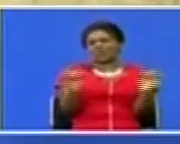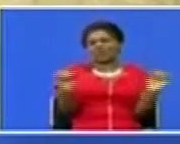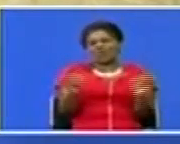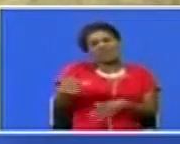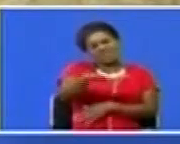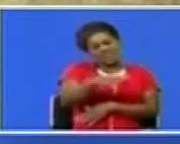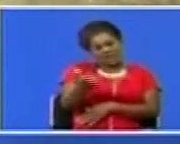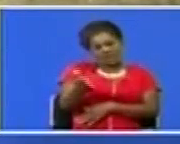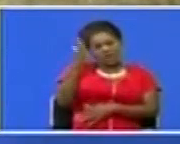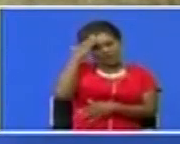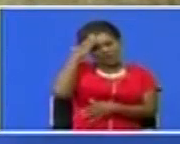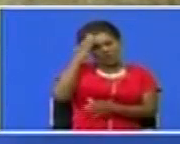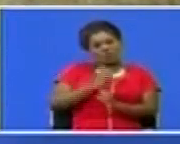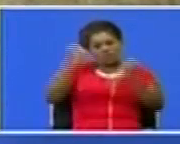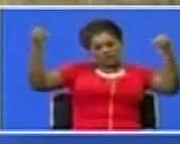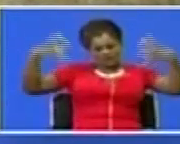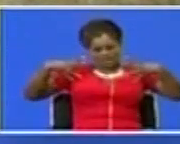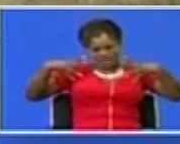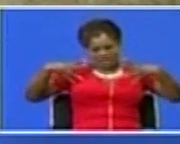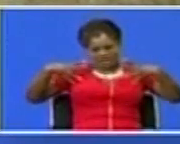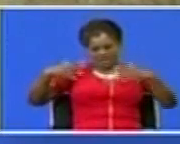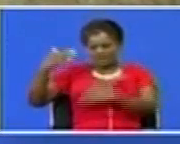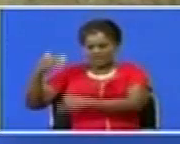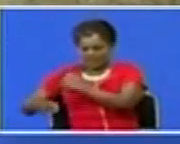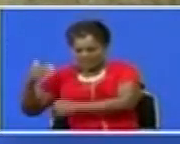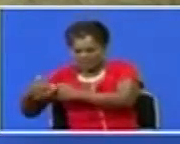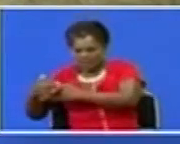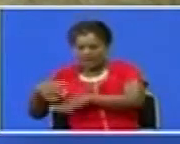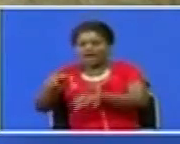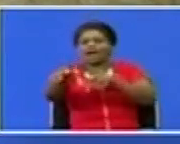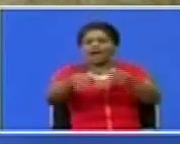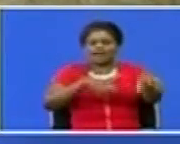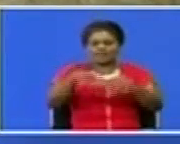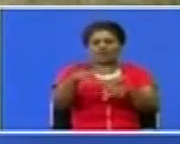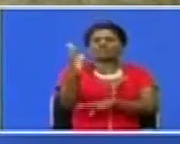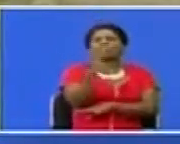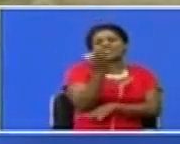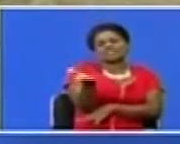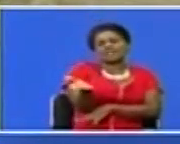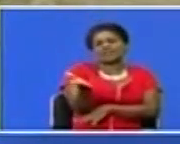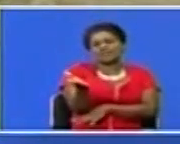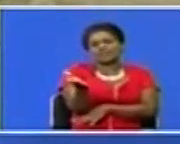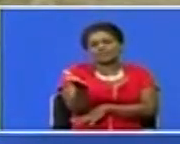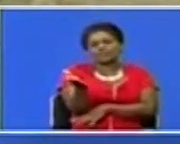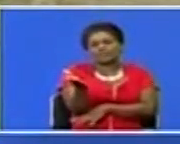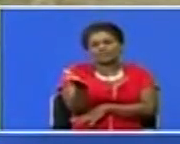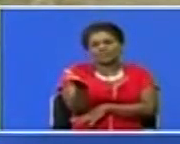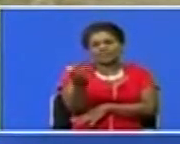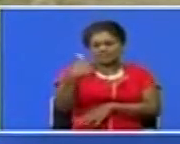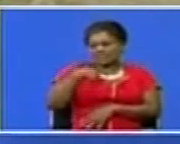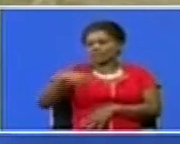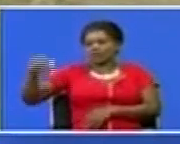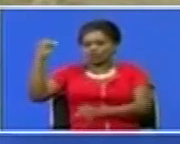area najua vizuri, tunaishi karibu na wanyama. Kuna mbuga ya wanyama hapo. Nilikuwa